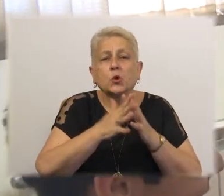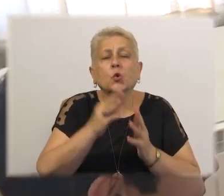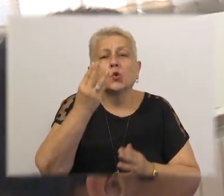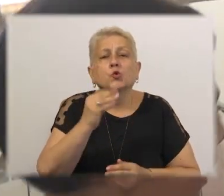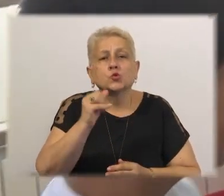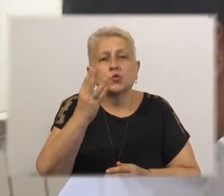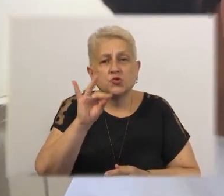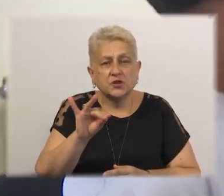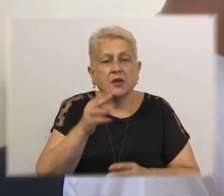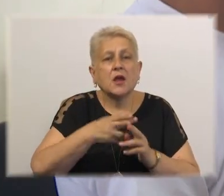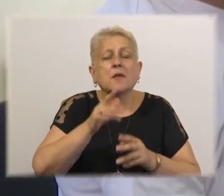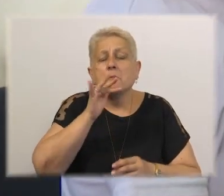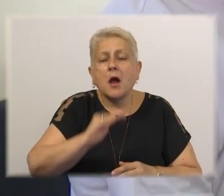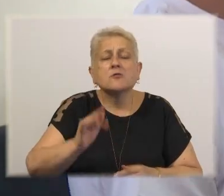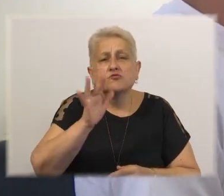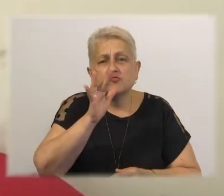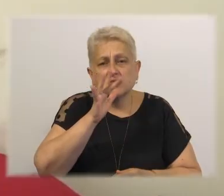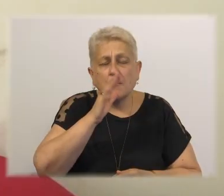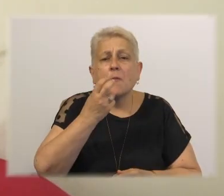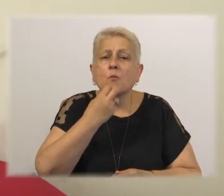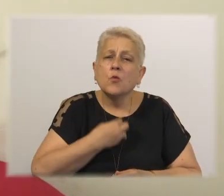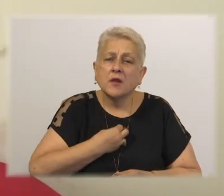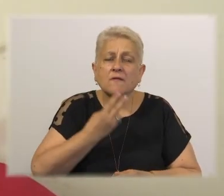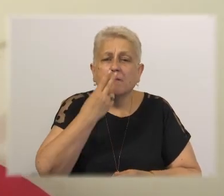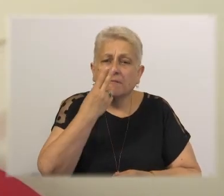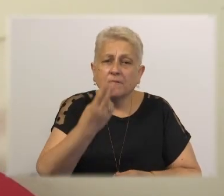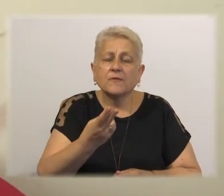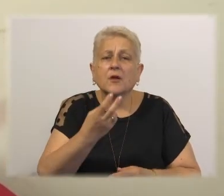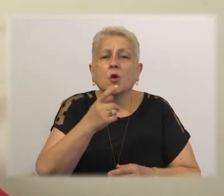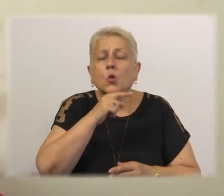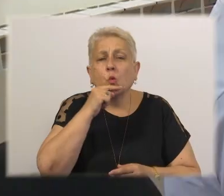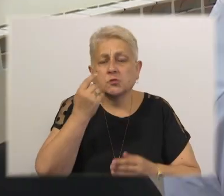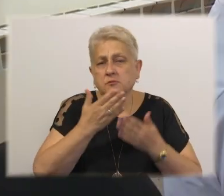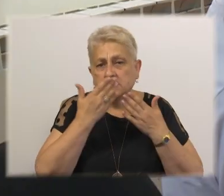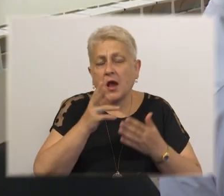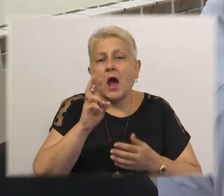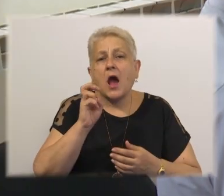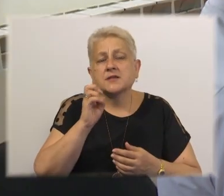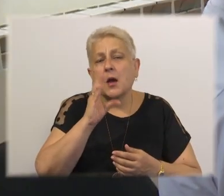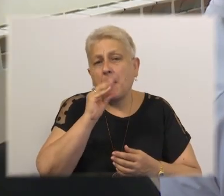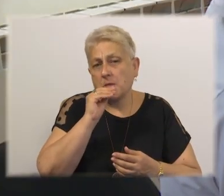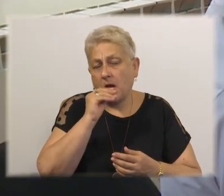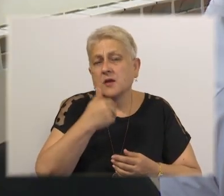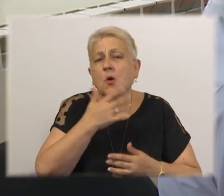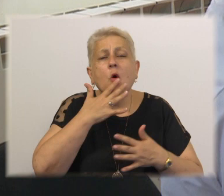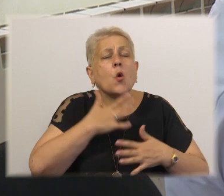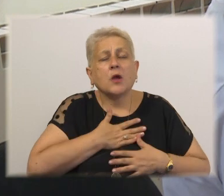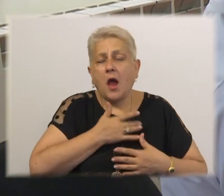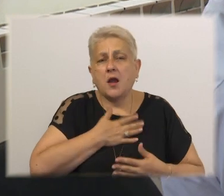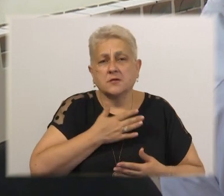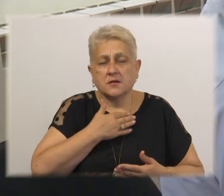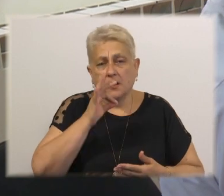Շուշի։ Իր մանկության տարիներին սիրված մուլտֆիլմերը ցուցադրվում էին ռուսերեն։ Արցախի բարբառը ինձ հոգեհարազատ բարբառ